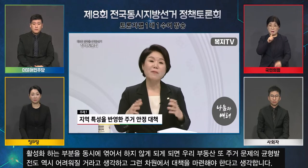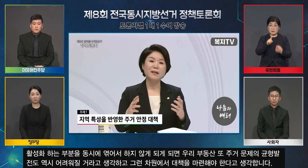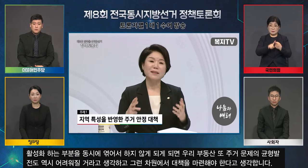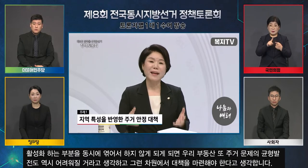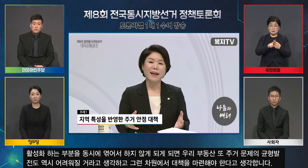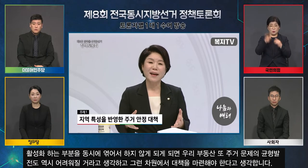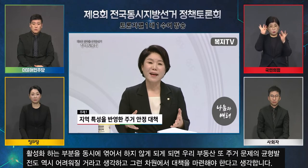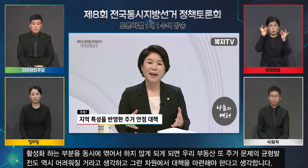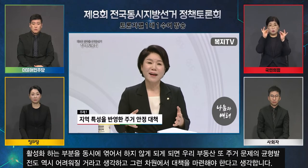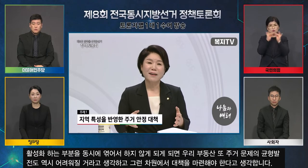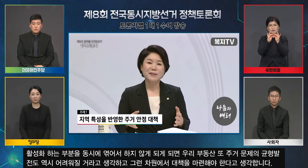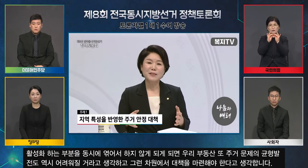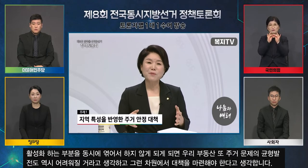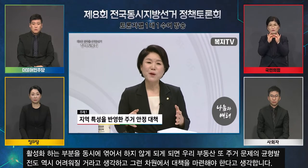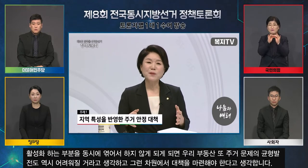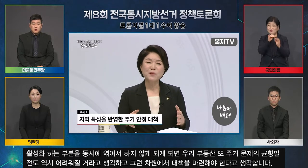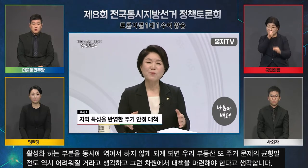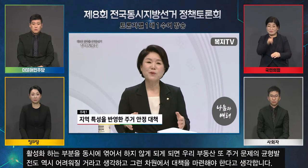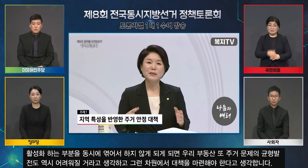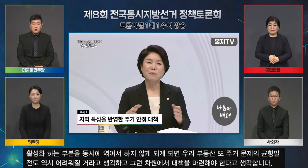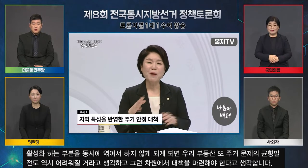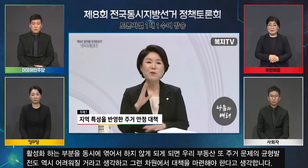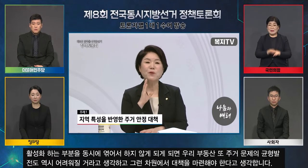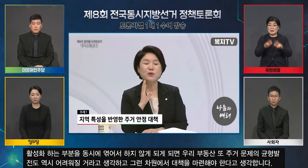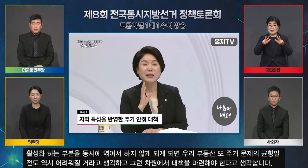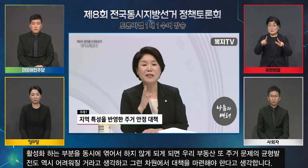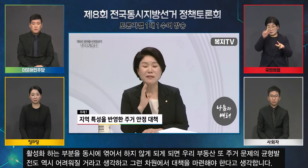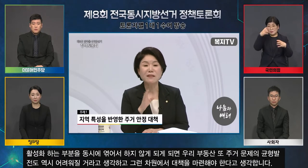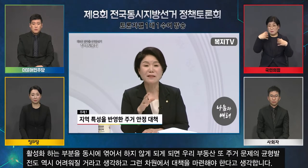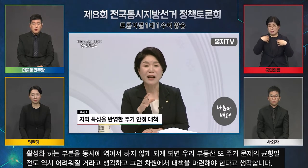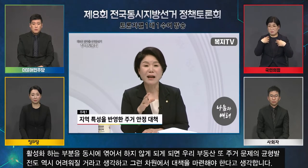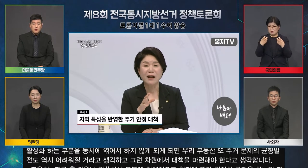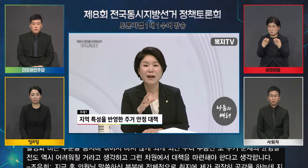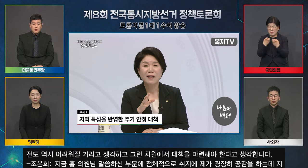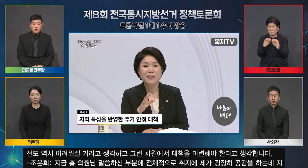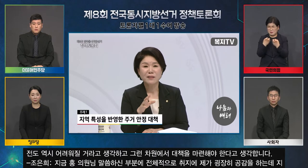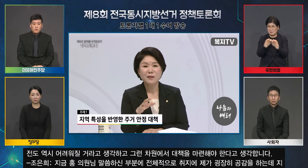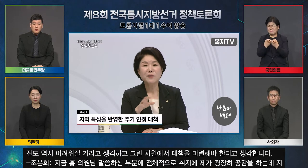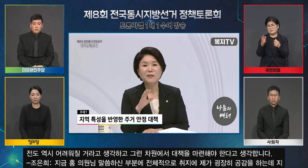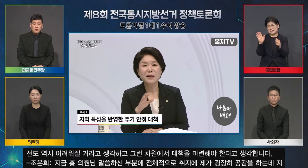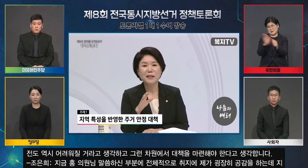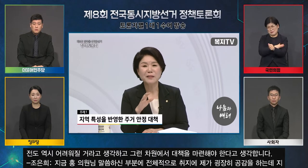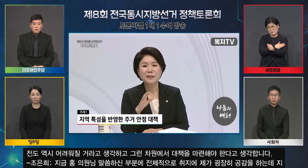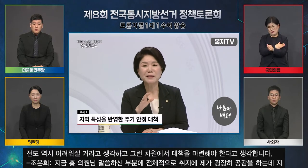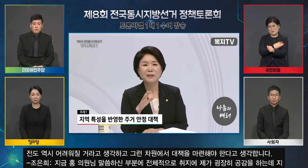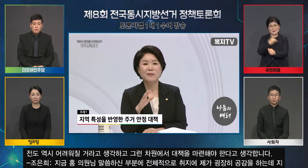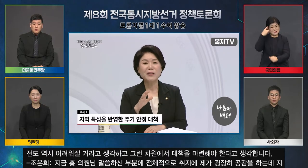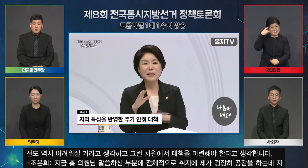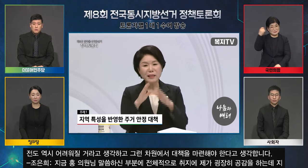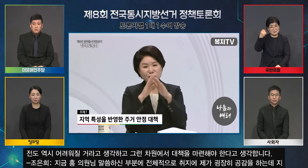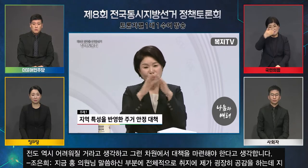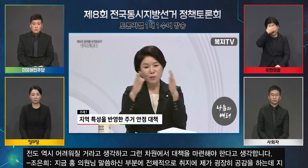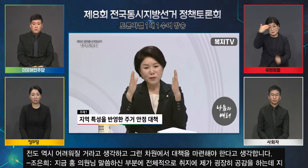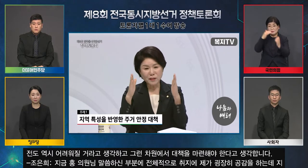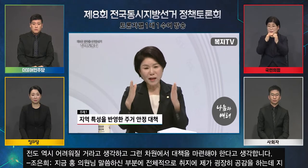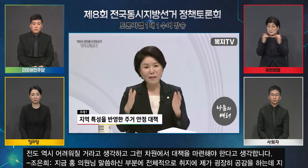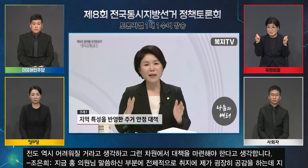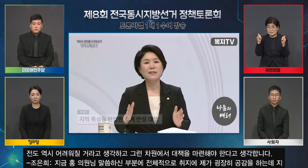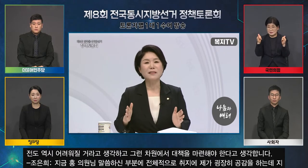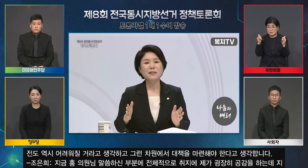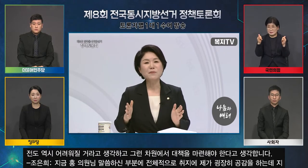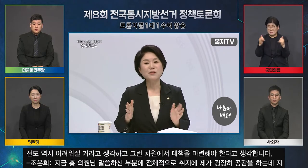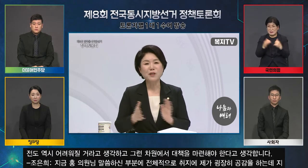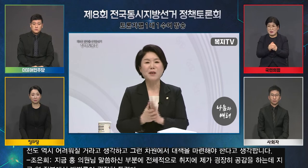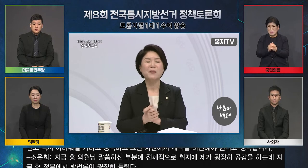굉장히 공감하는데 지금 현 정부에서 방보면이 굉장히 틀렸다. 청년들에게는 굉장히 좁은